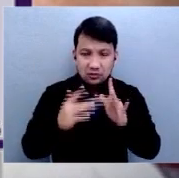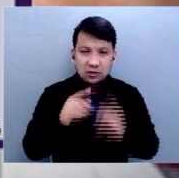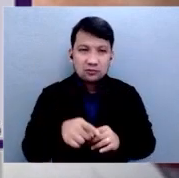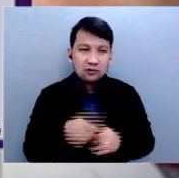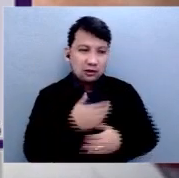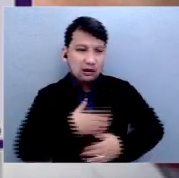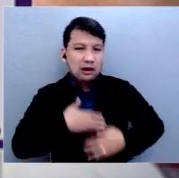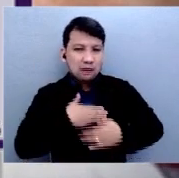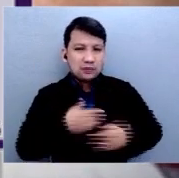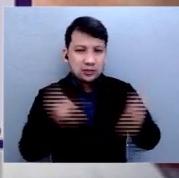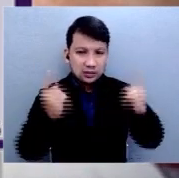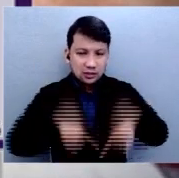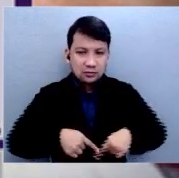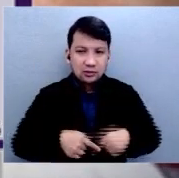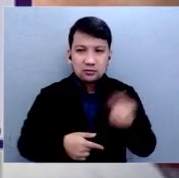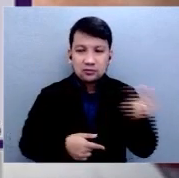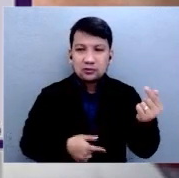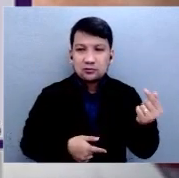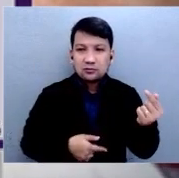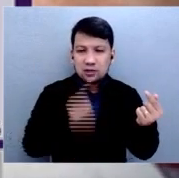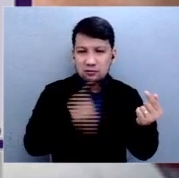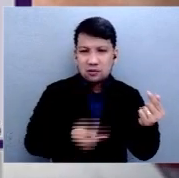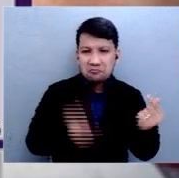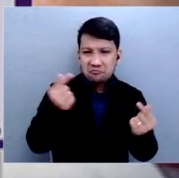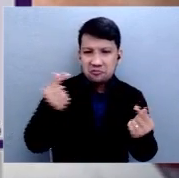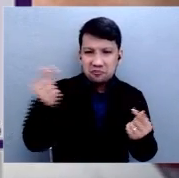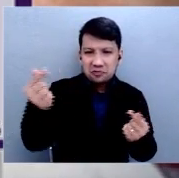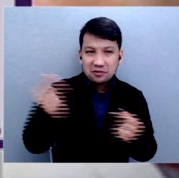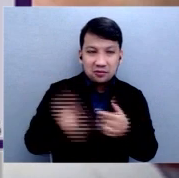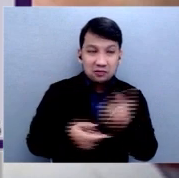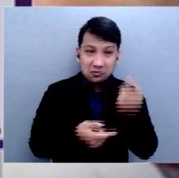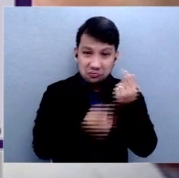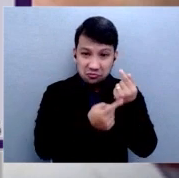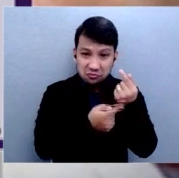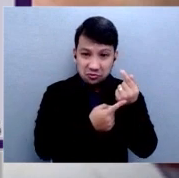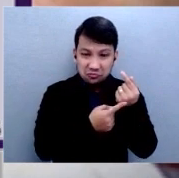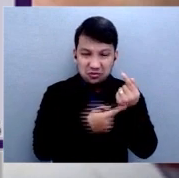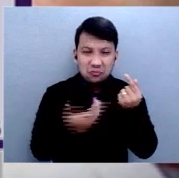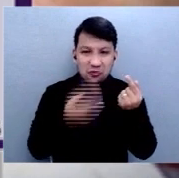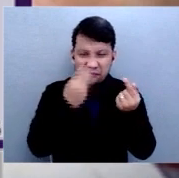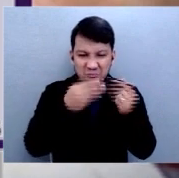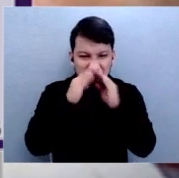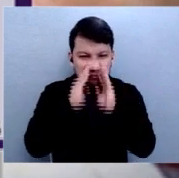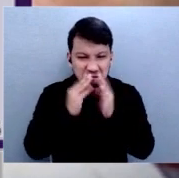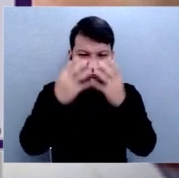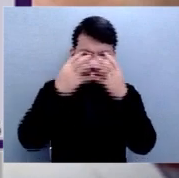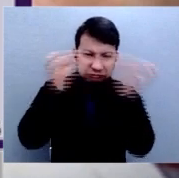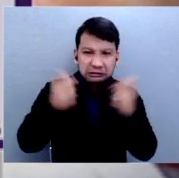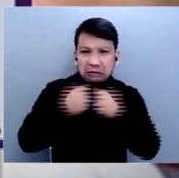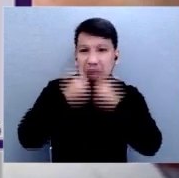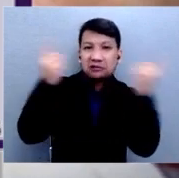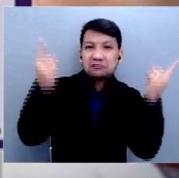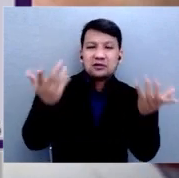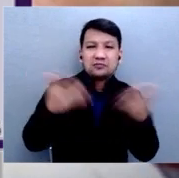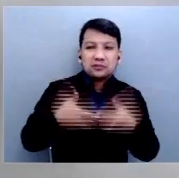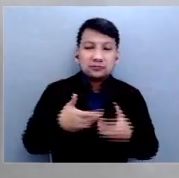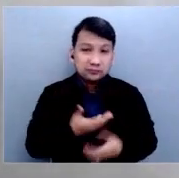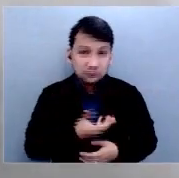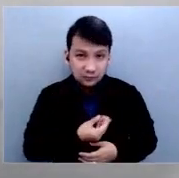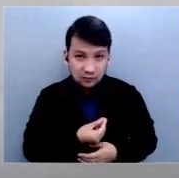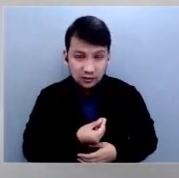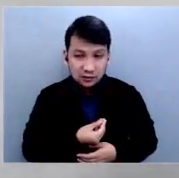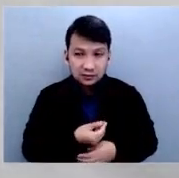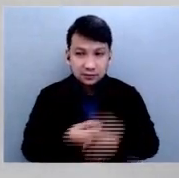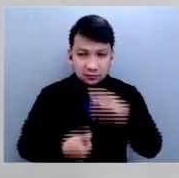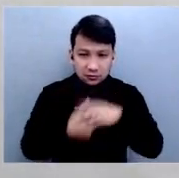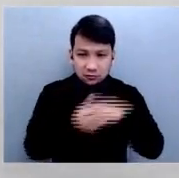issue. Marami-rami rin ang pumuso habang kakaunti lang ang nalungkot, nagalit, nagulat at natakot. Lumutang naman